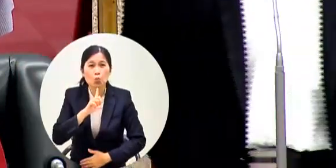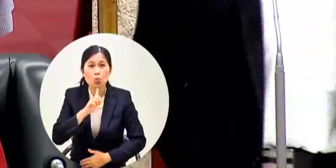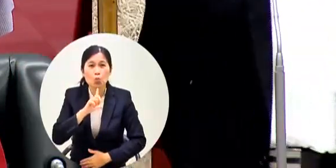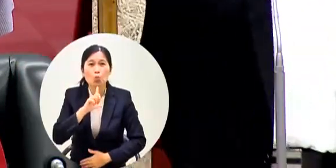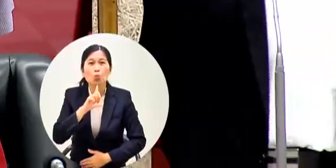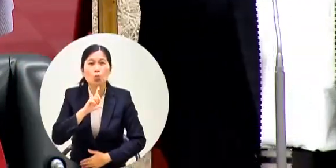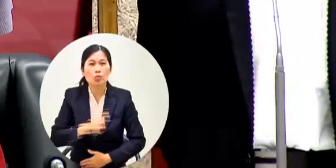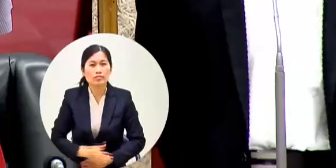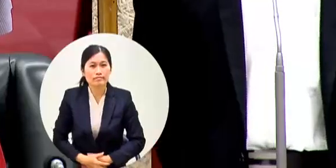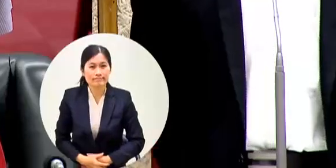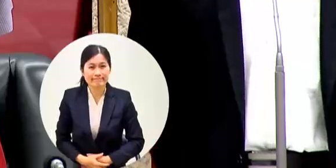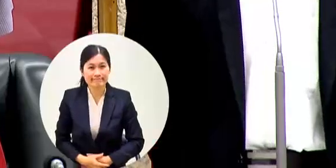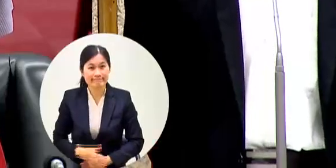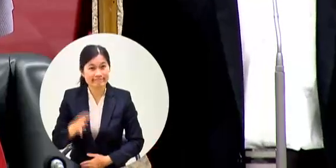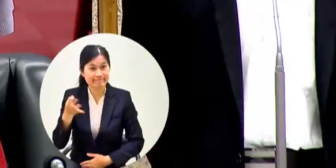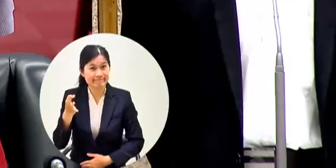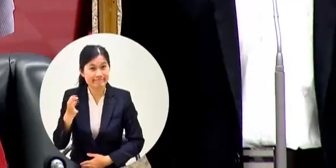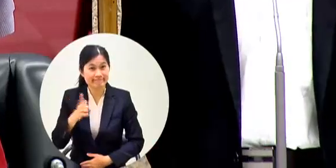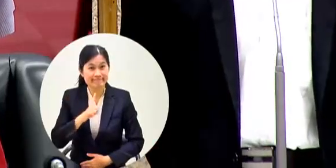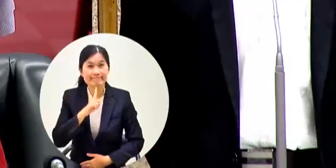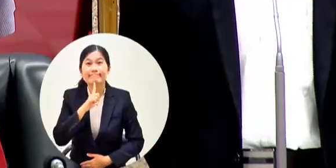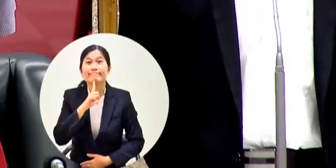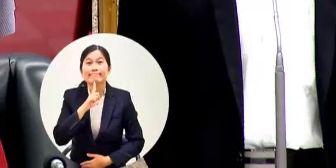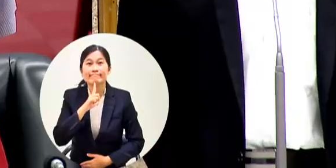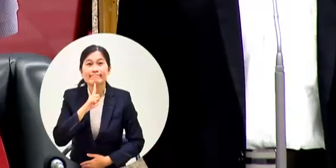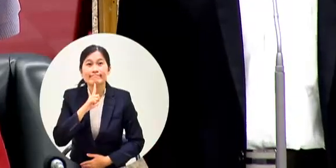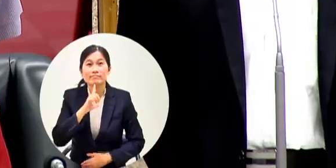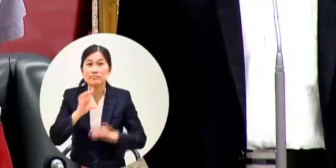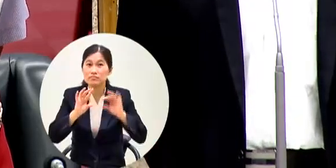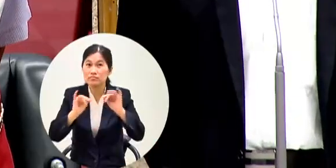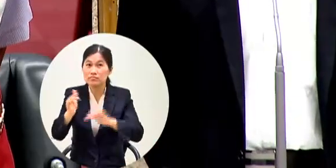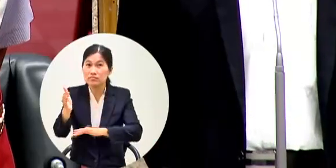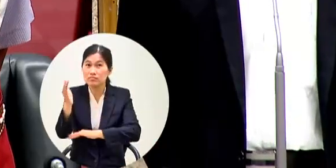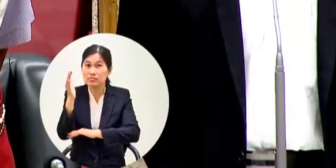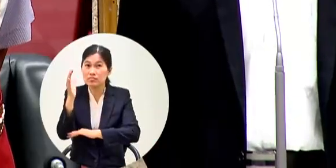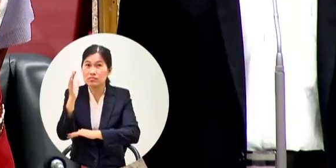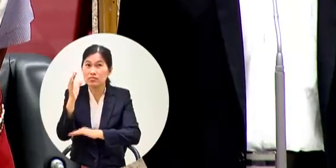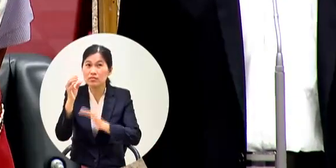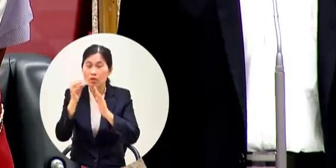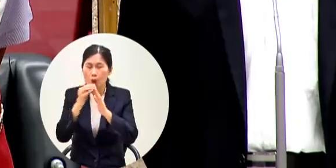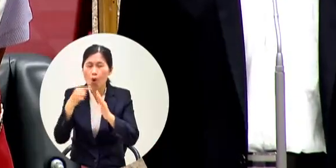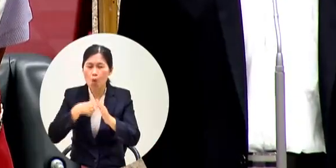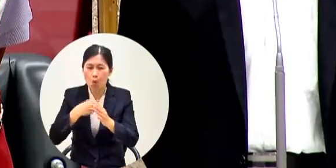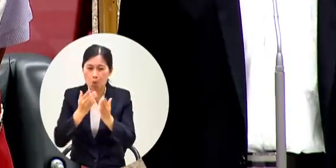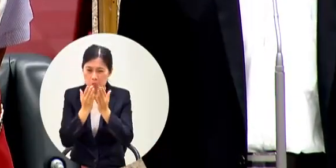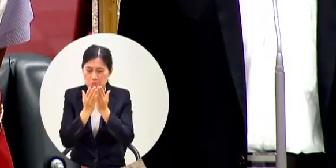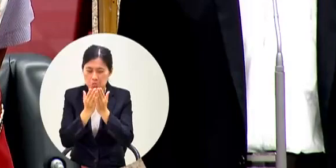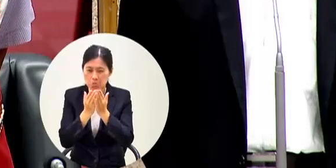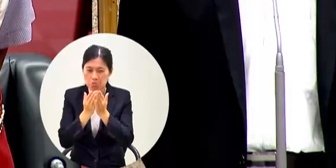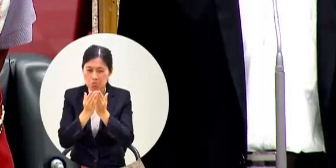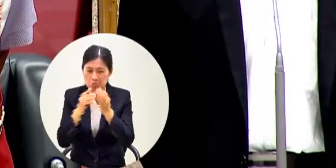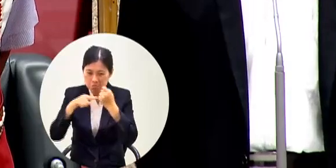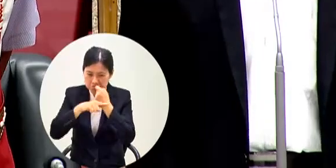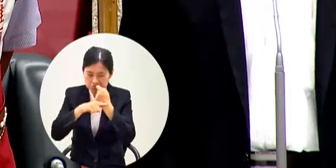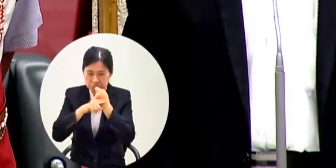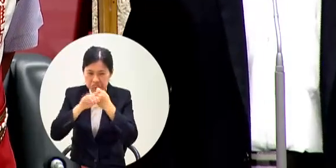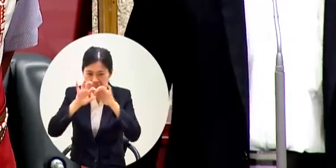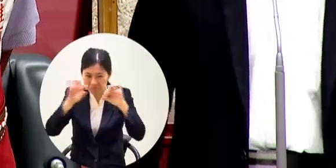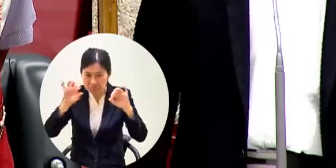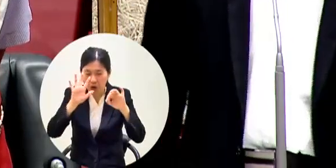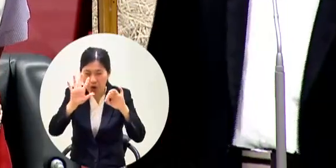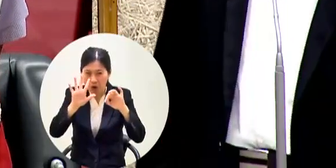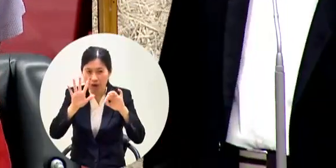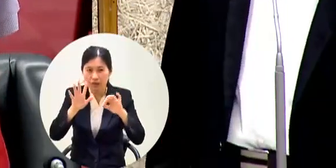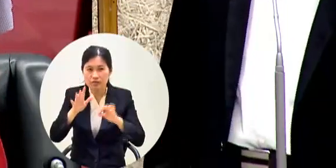百姓才知道那么多局处啊，原来地政局是最有钱的。